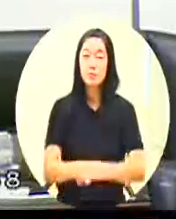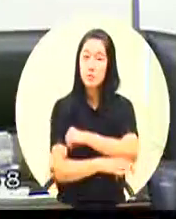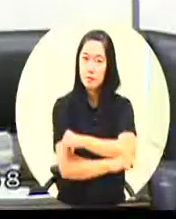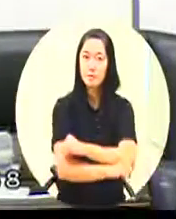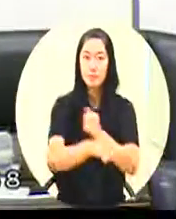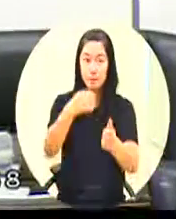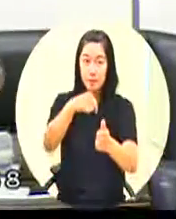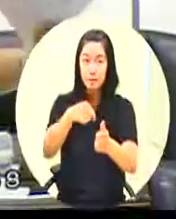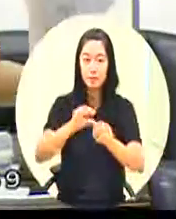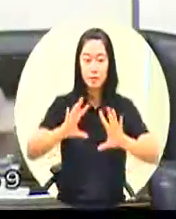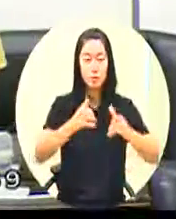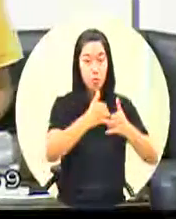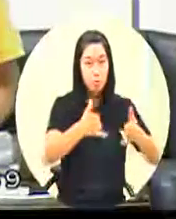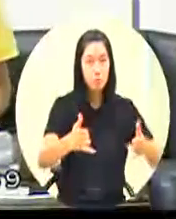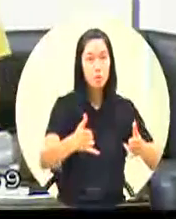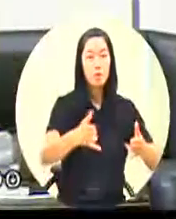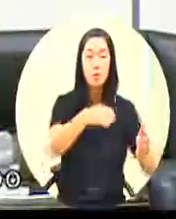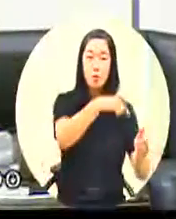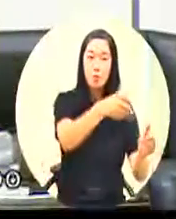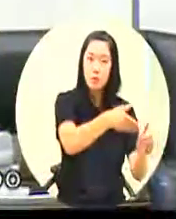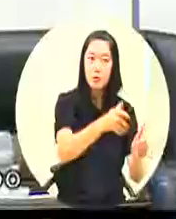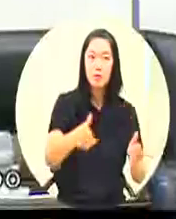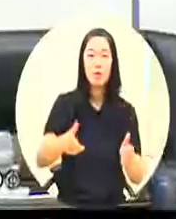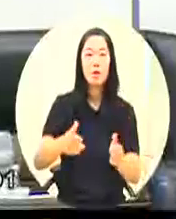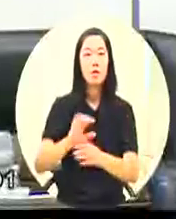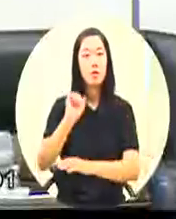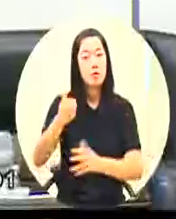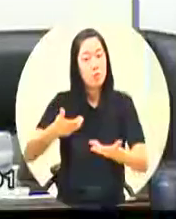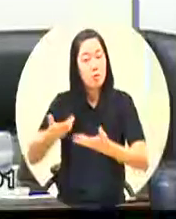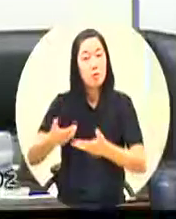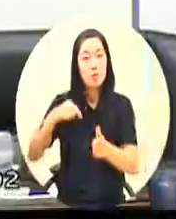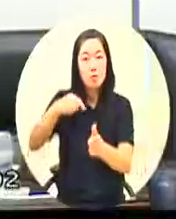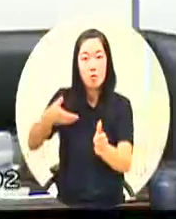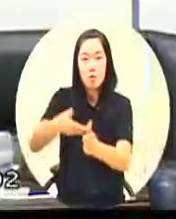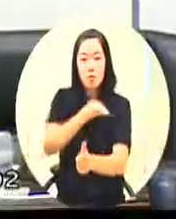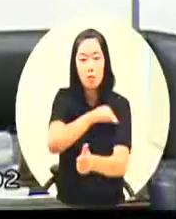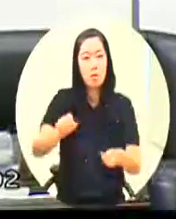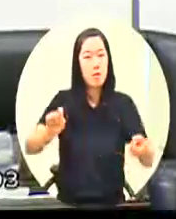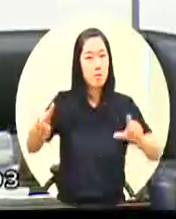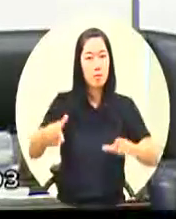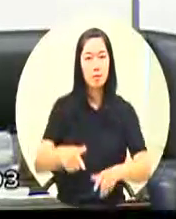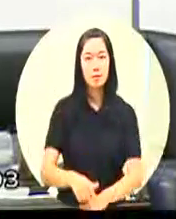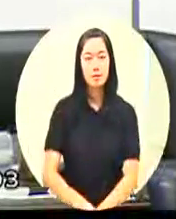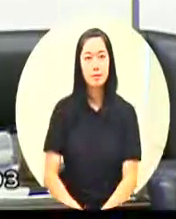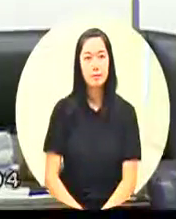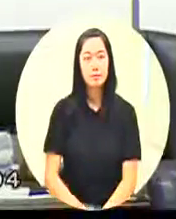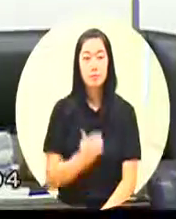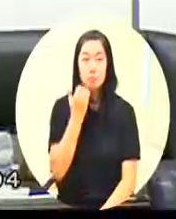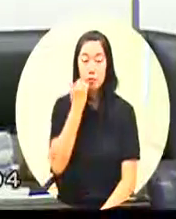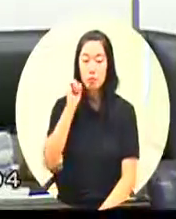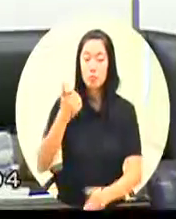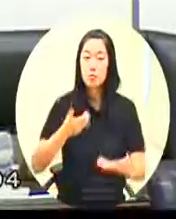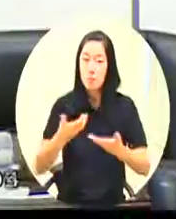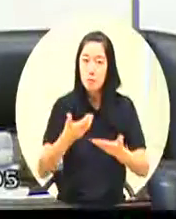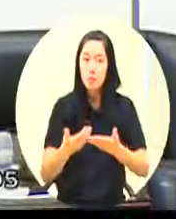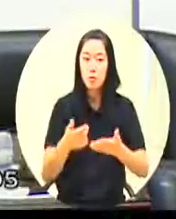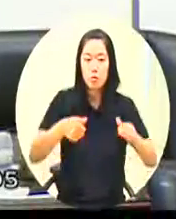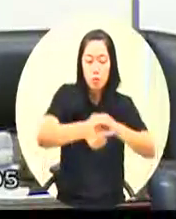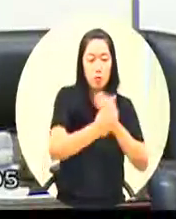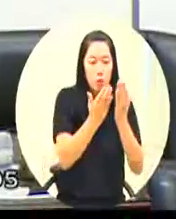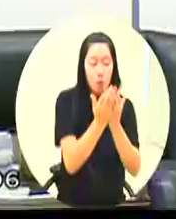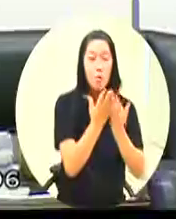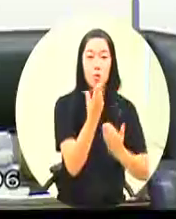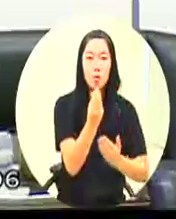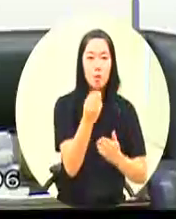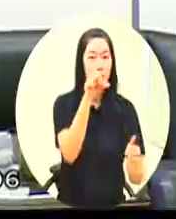个国民教育跟义务教育是不一样，不是叫做十二年国民义务教育。义务教育如果没有进去是要